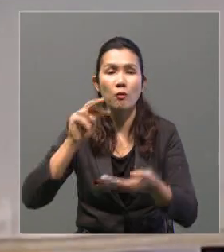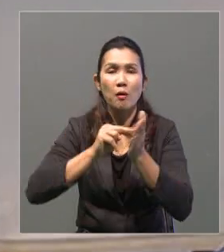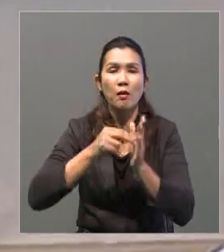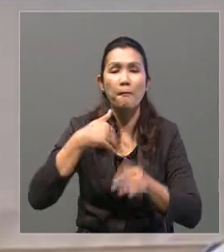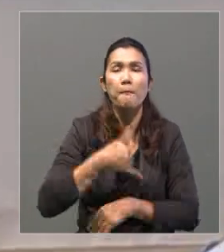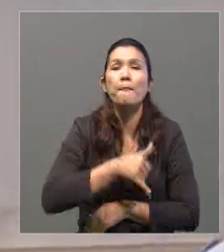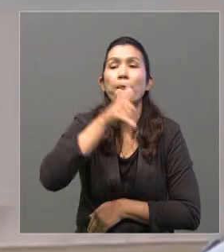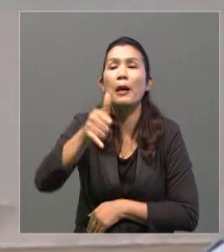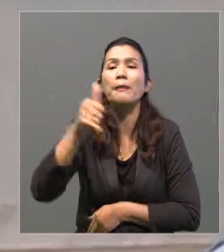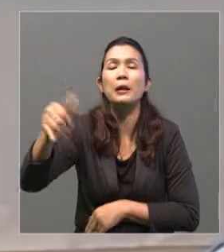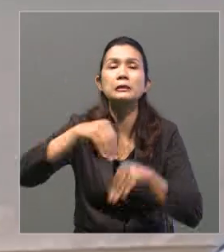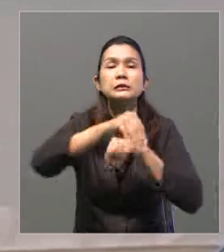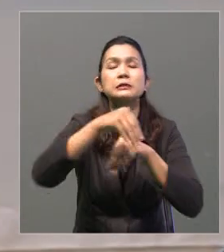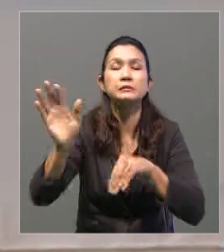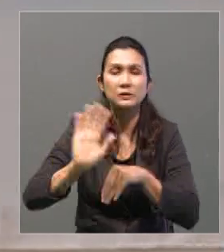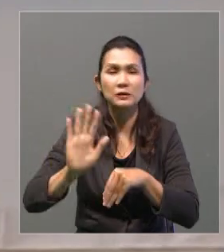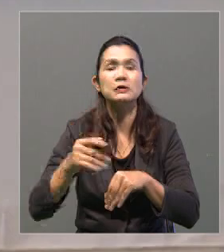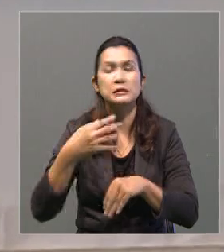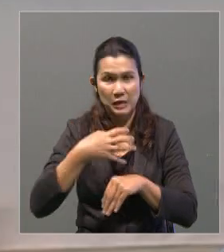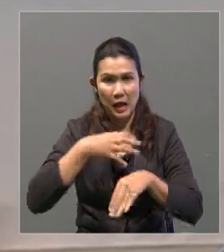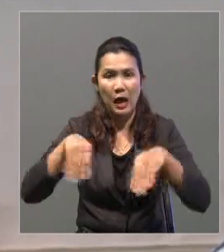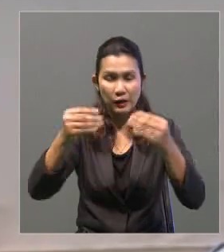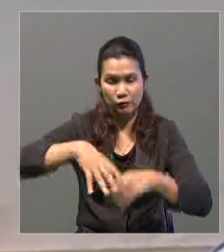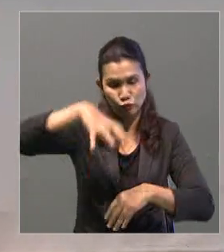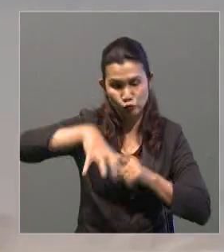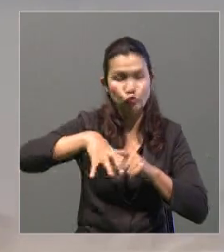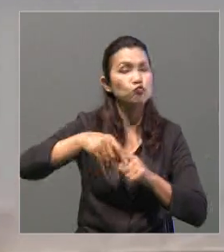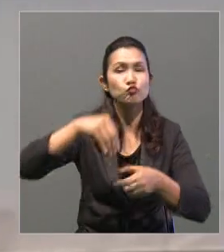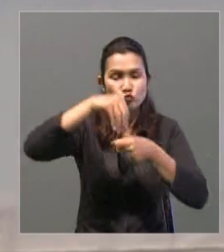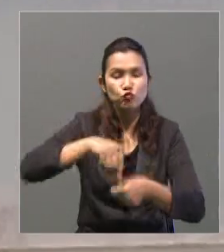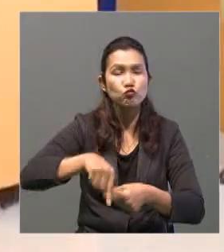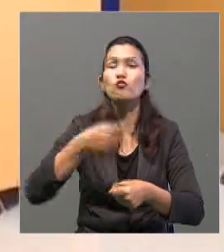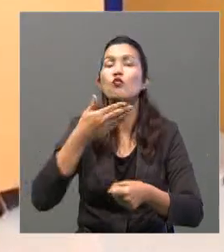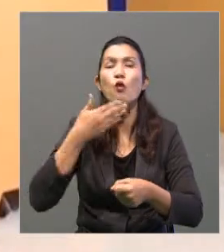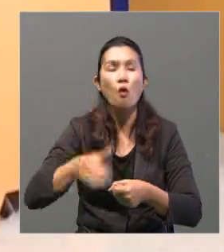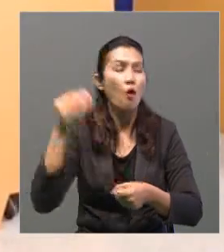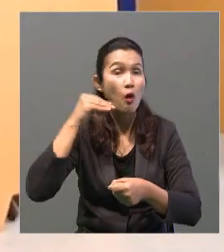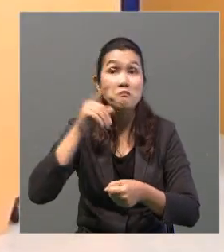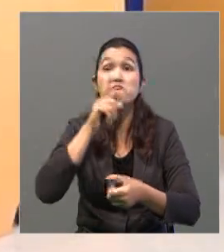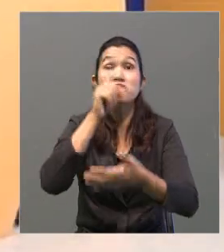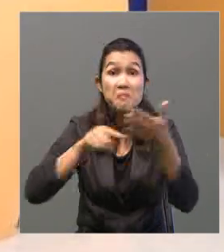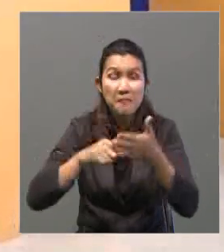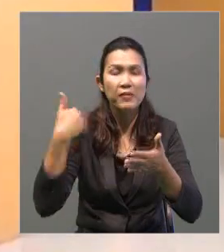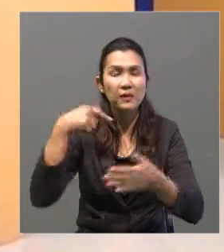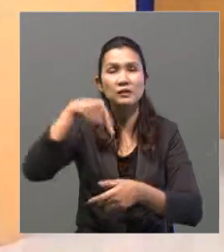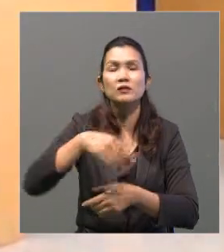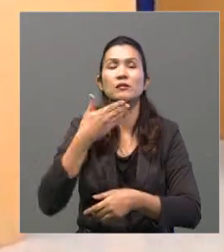การไปใช้สิทธิ์เลือกตั้งที่อื่นและอยากให้มีการจัดหน่วยเลือกตั้งที่นี่ทุกครั้งที่มีการเลือกตั้งครับ